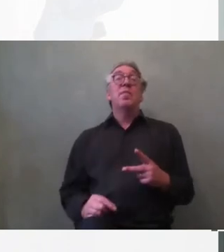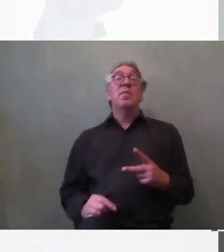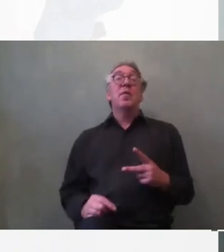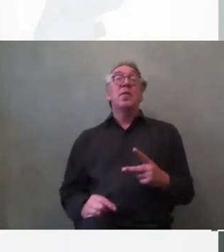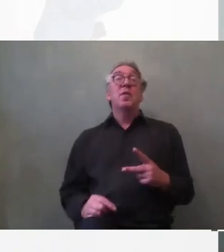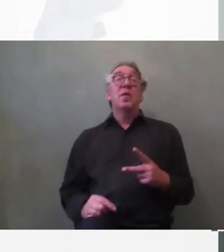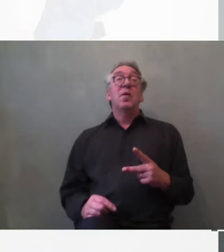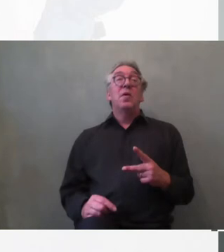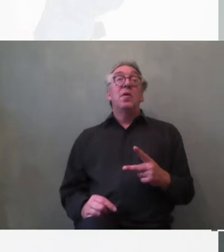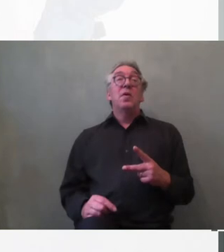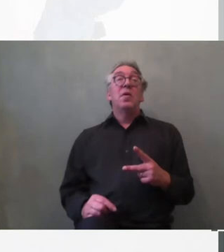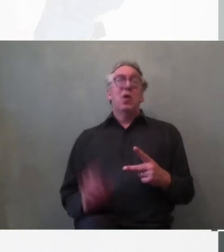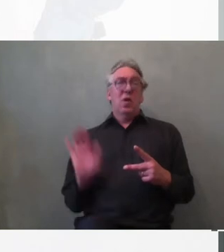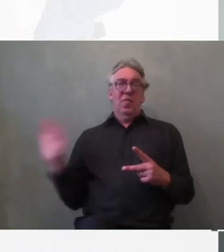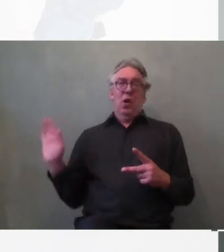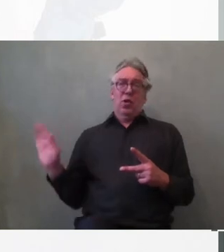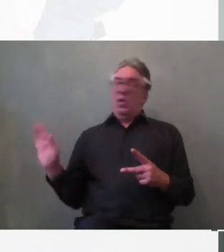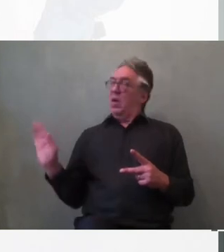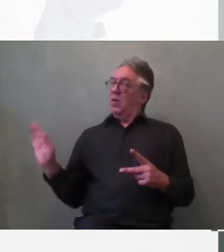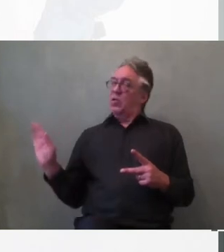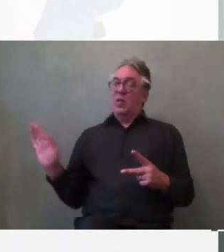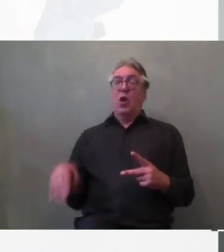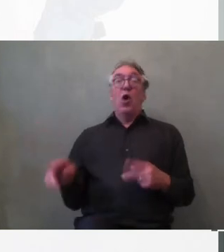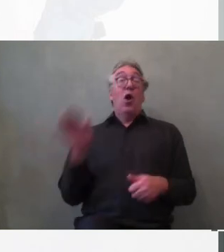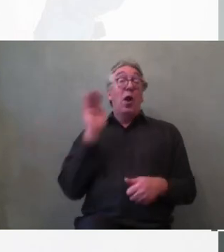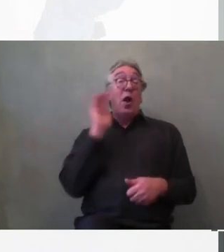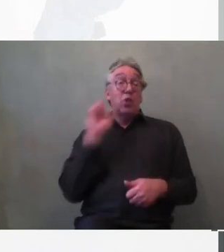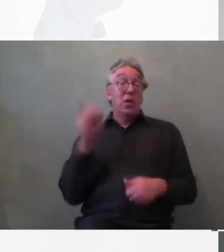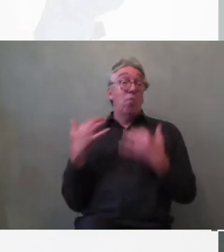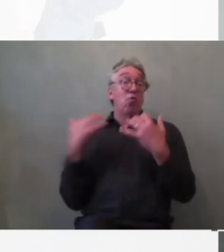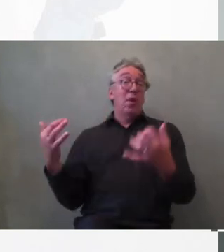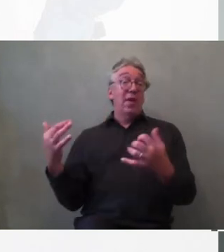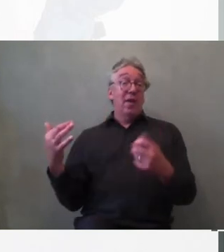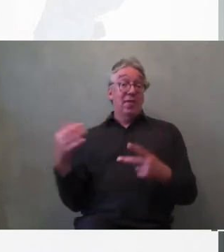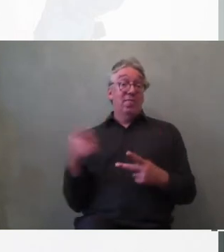Laat heel eventjes staan. Luister en leer van je publiek. Erken en herken wat